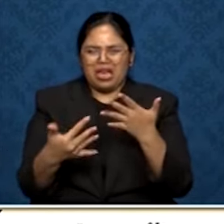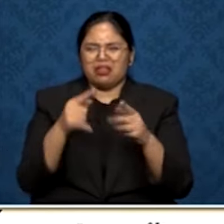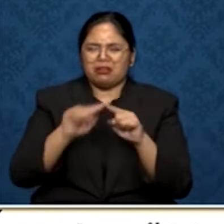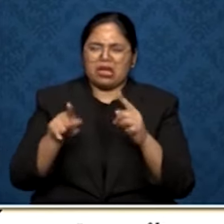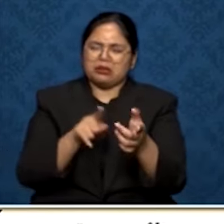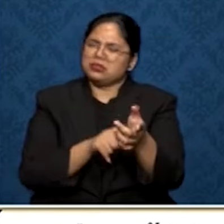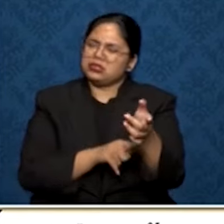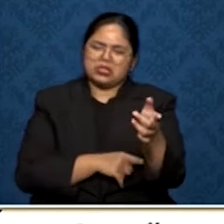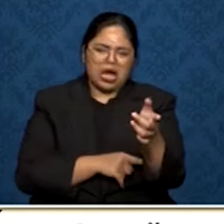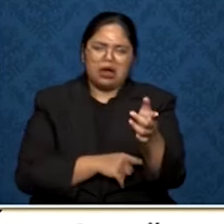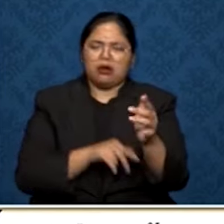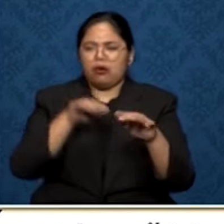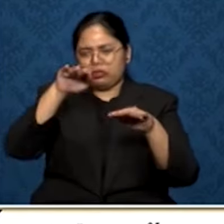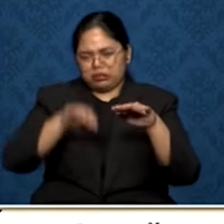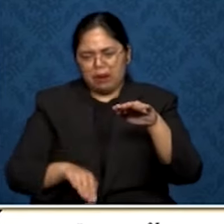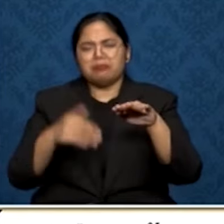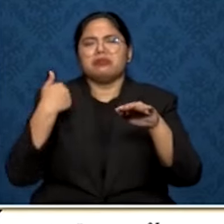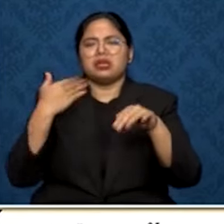อย่ทผมเรีนครับ Twin